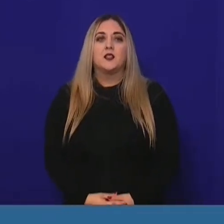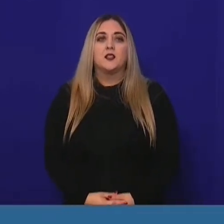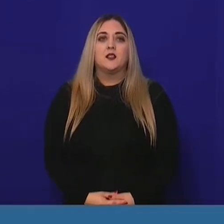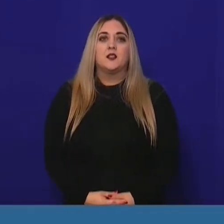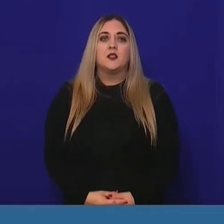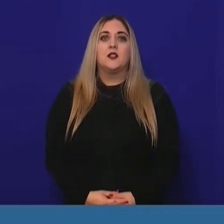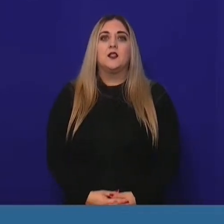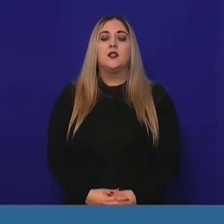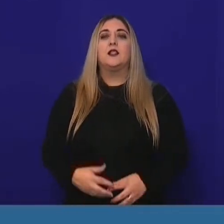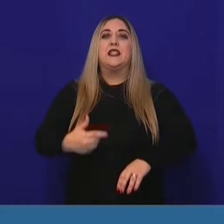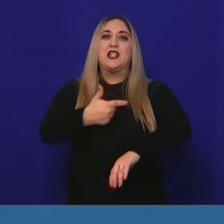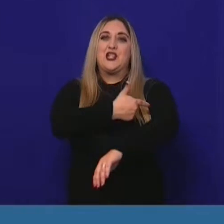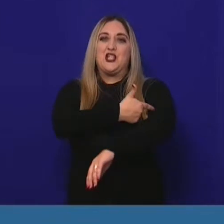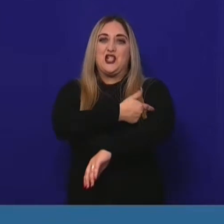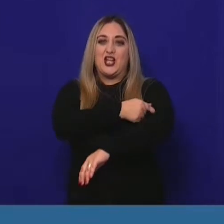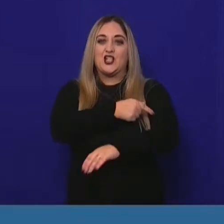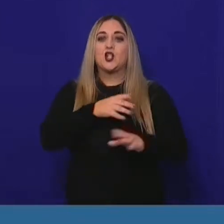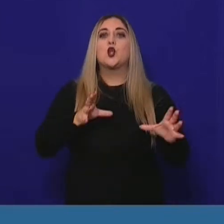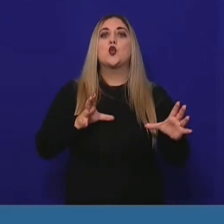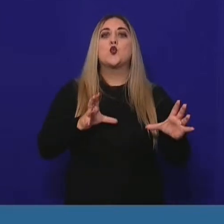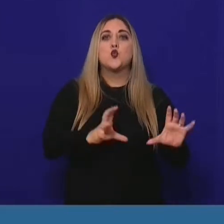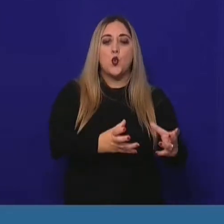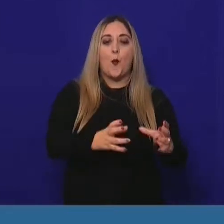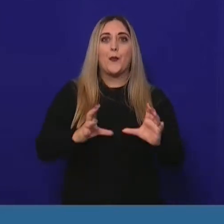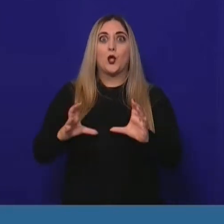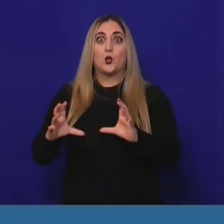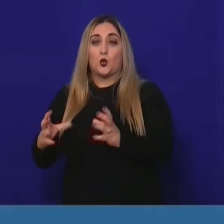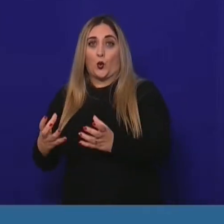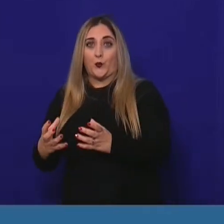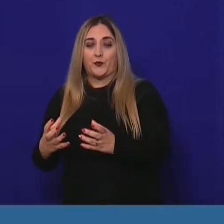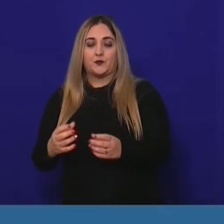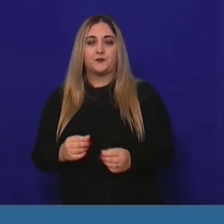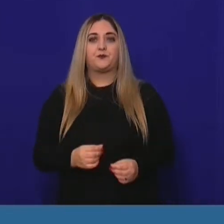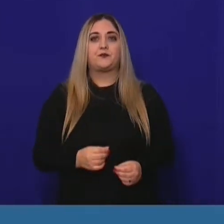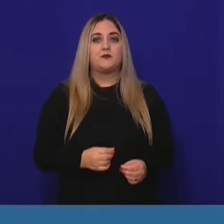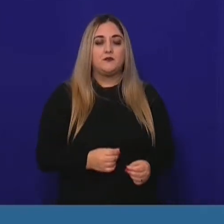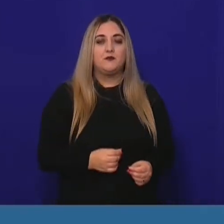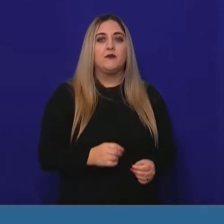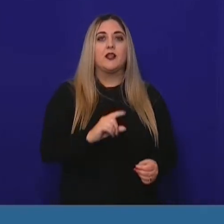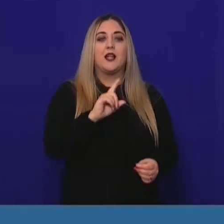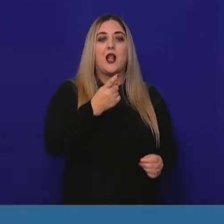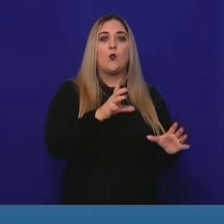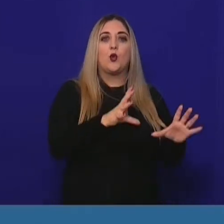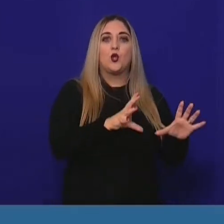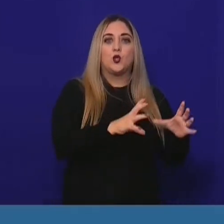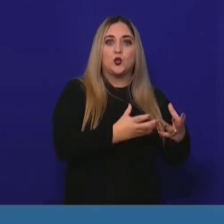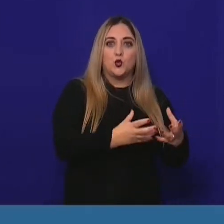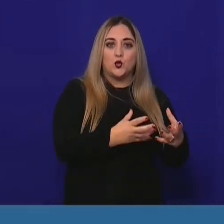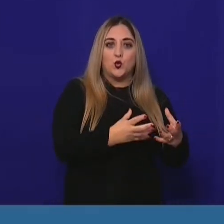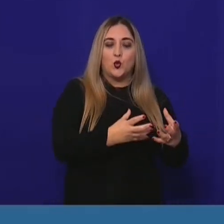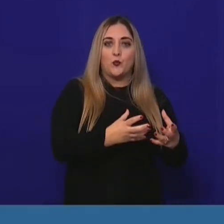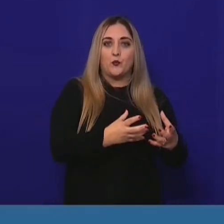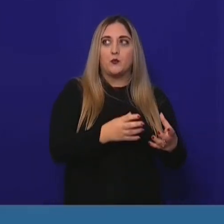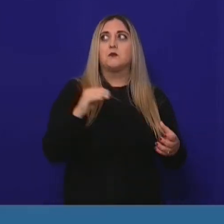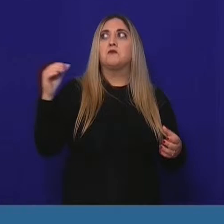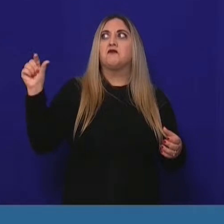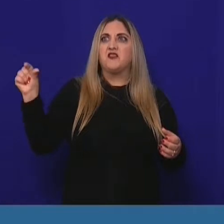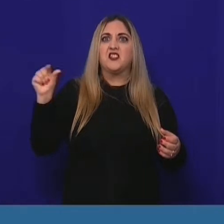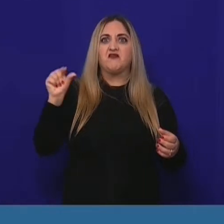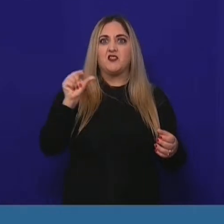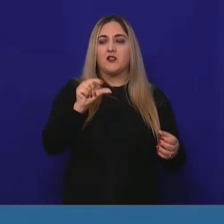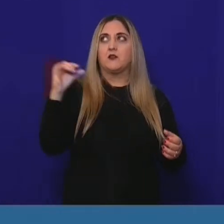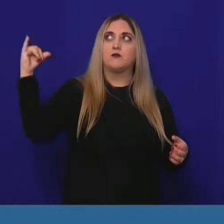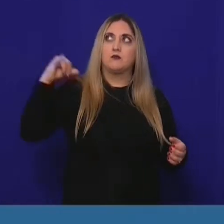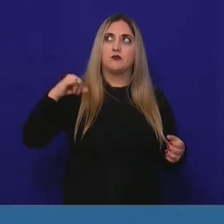it-tilqim ħajibda jiġi lots, ġifi ħajkonna ammont ta' tilqim li qed jiġi regolari ħafna, u